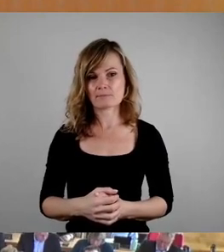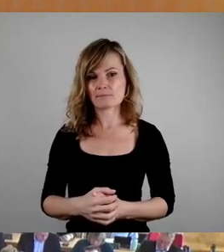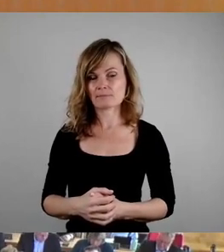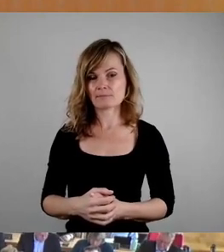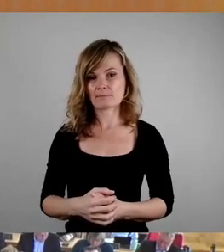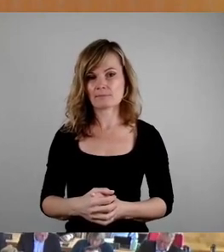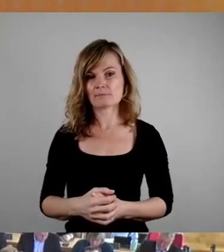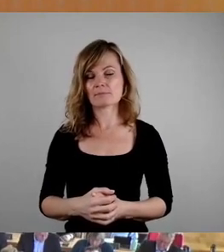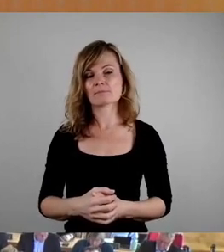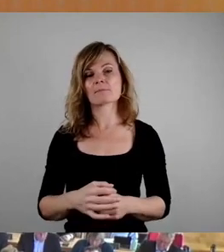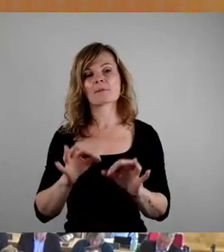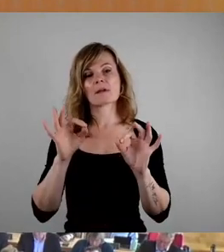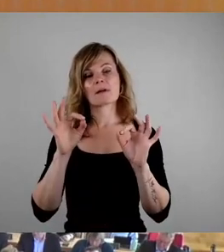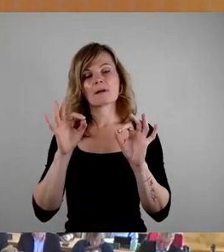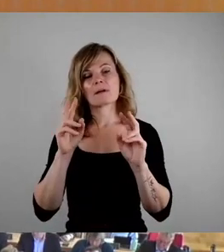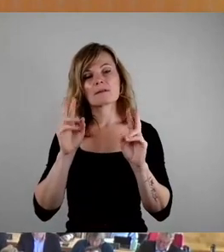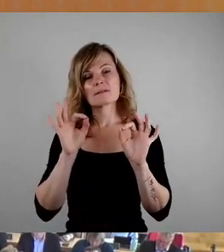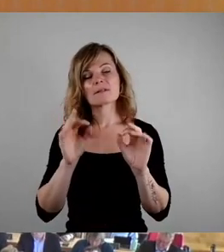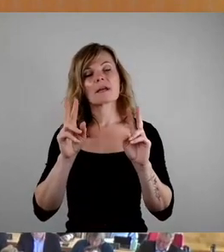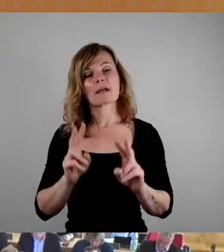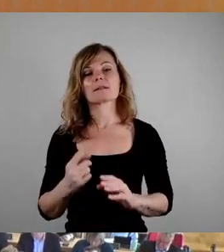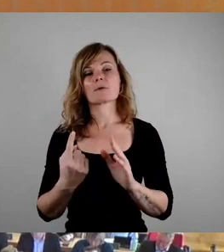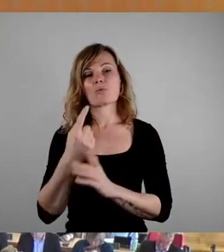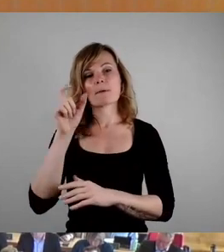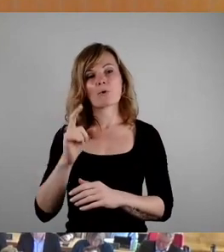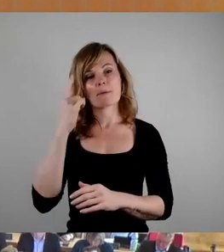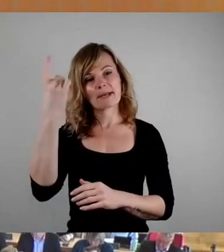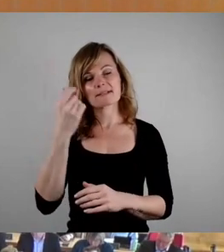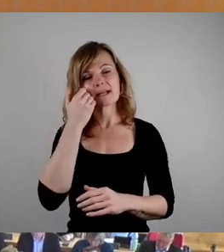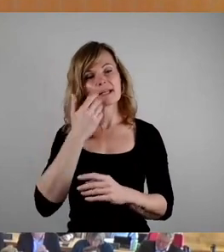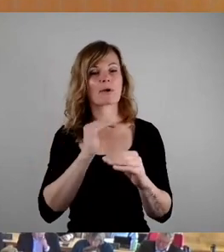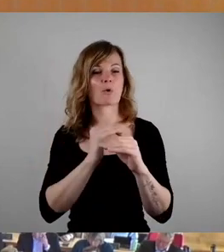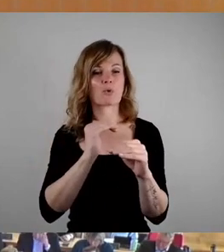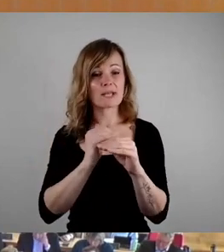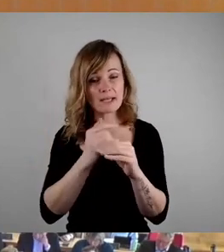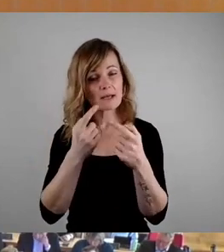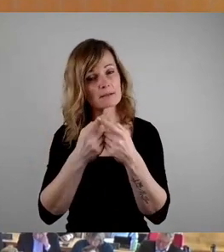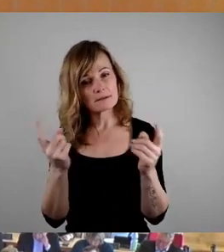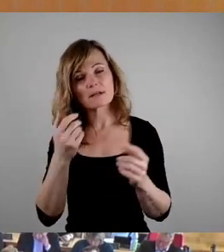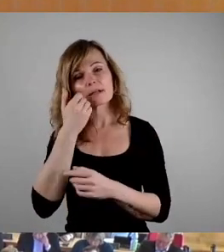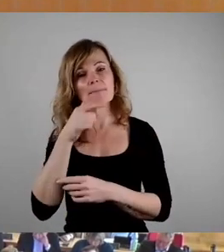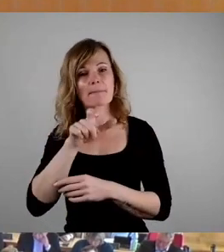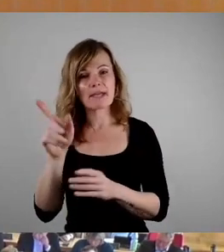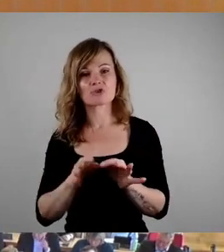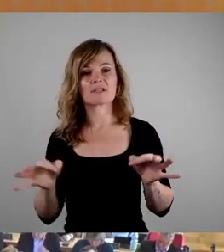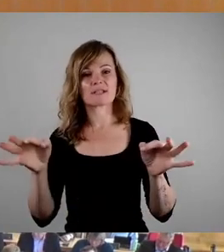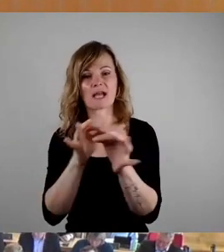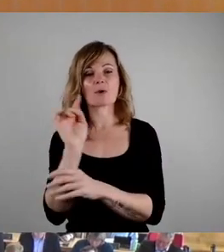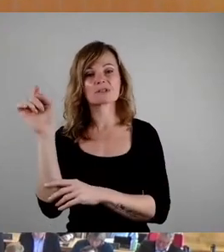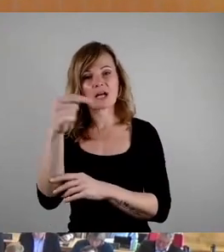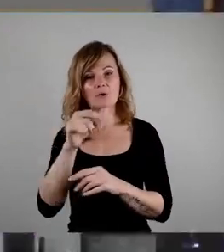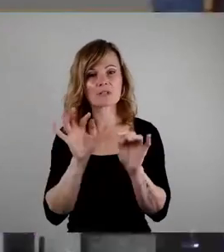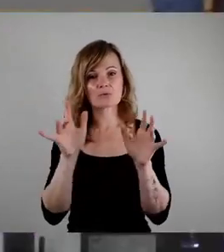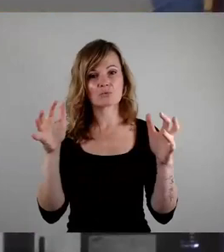Sehr geehrter Oberbürgermeister, liebe Kolleginnen und Kollegen, liebe Menschen im Saal und draußen im